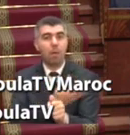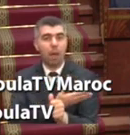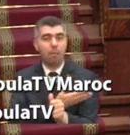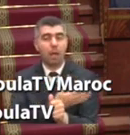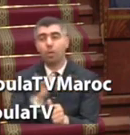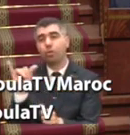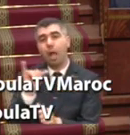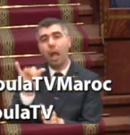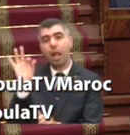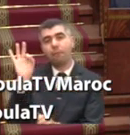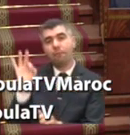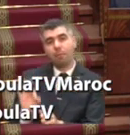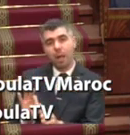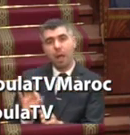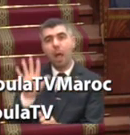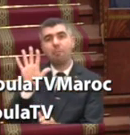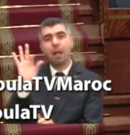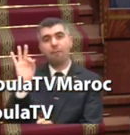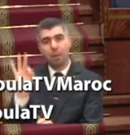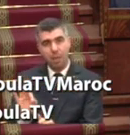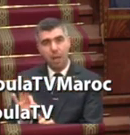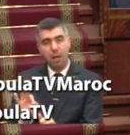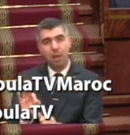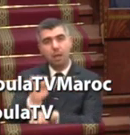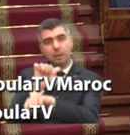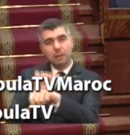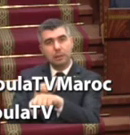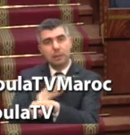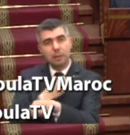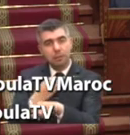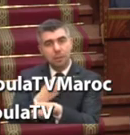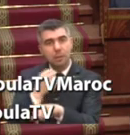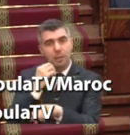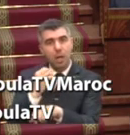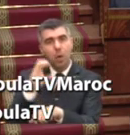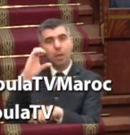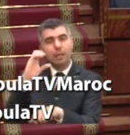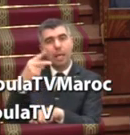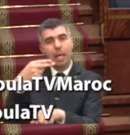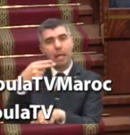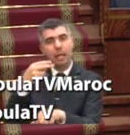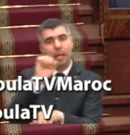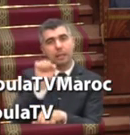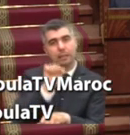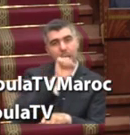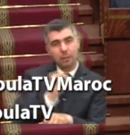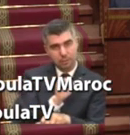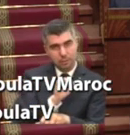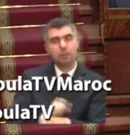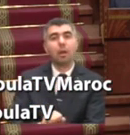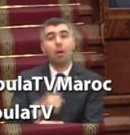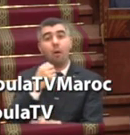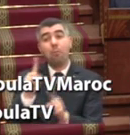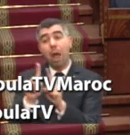ناخذوا له؟ هي نفس النسبة 5% بالنسبة للكنوبس، 6-37 بالنسبة للسينيسيس. إلى بان باللي كاين واحد الاختلال